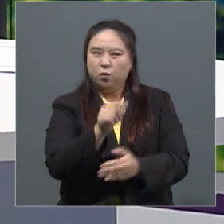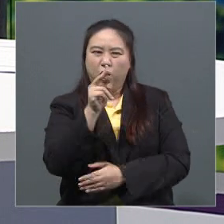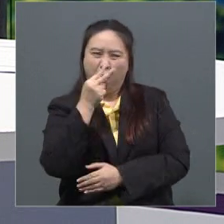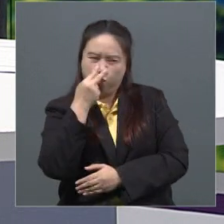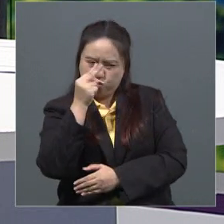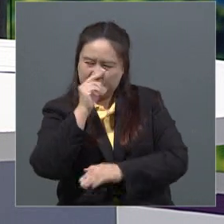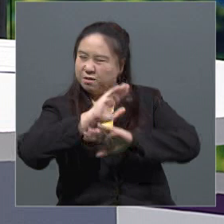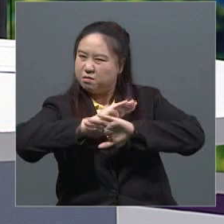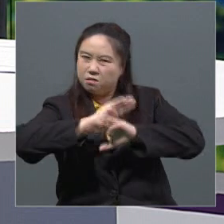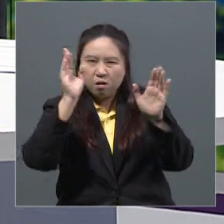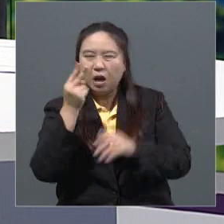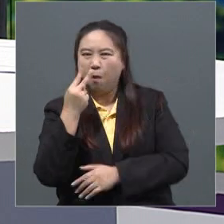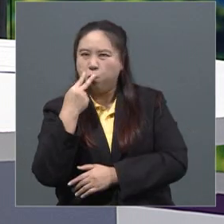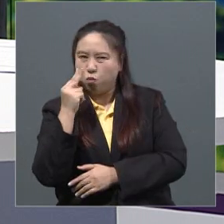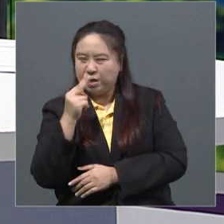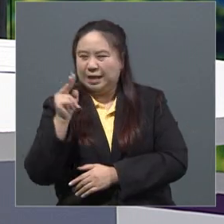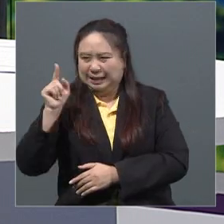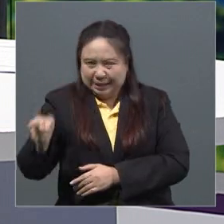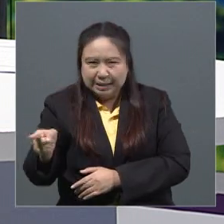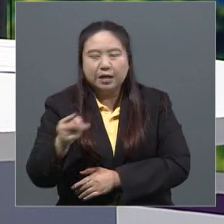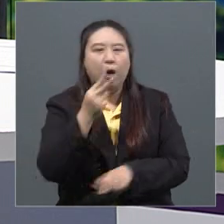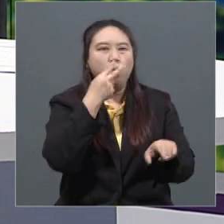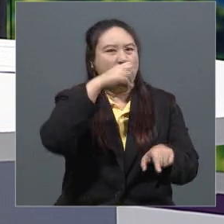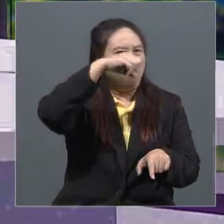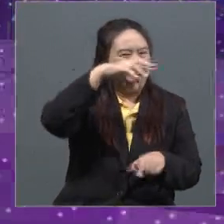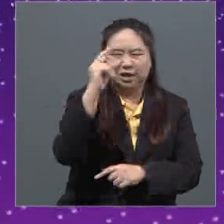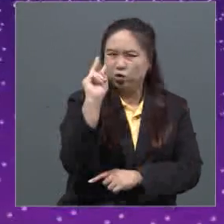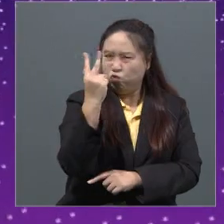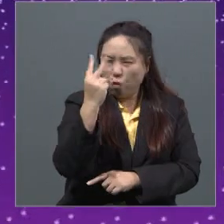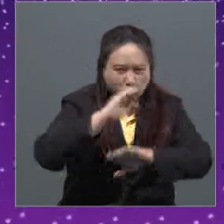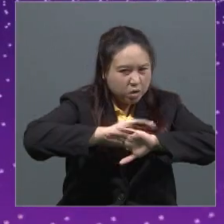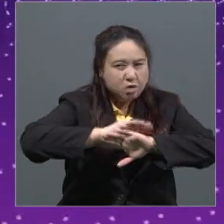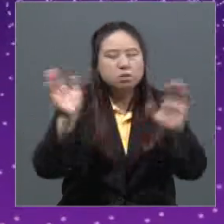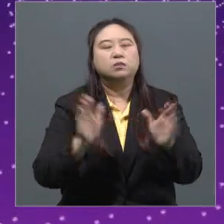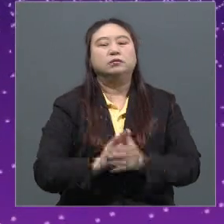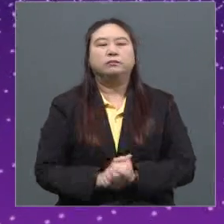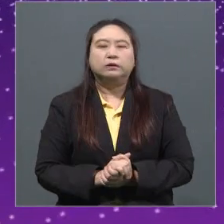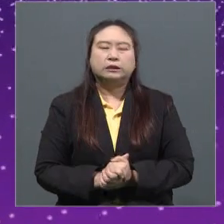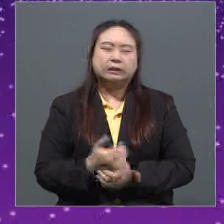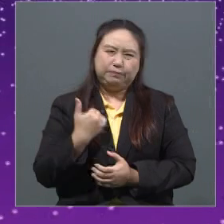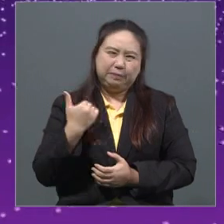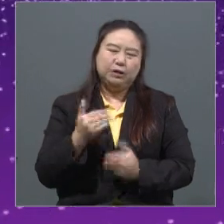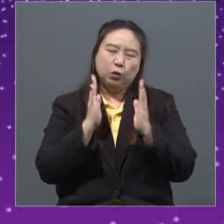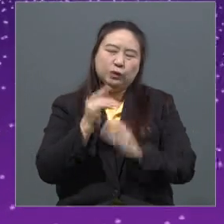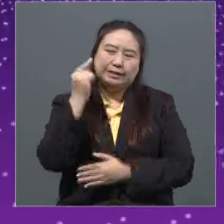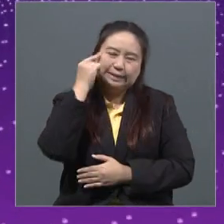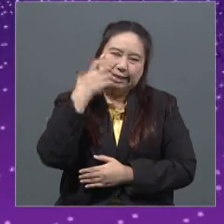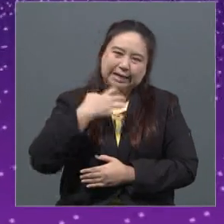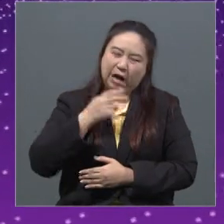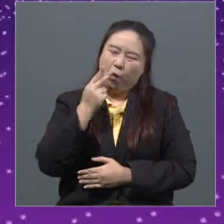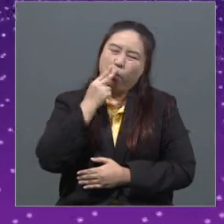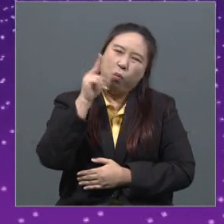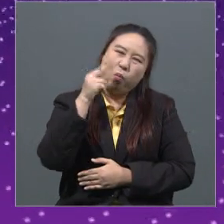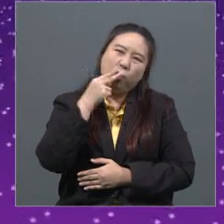ทั้งเรื่องของบุหรี่จริงบุหรี่มวนนี่แหละค่ะแล้วก็บุหรี่ไฟฟ้านะหลายคนก็พยายามหาวิธีในการเลิกบุหรี่กลับมาดูแลสุขภาพกัน